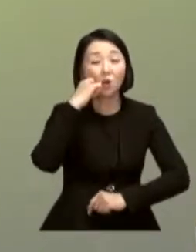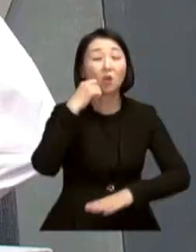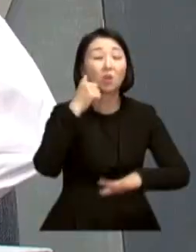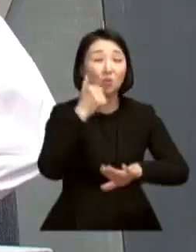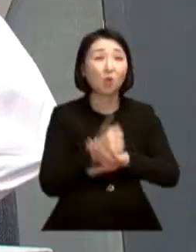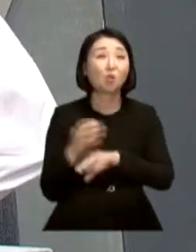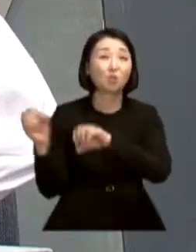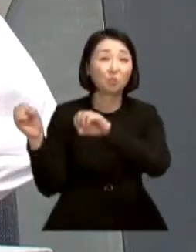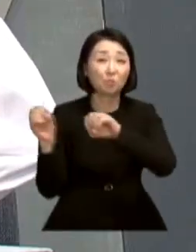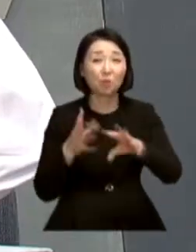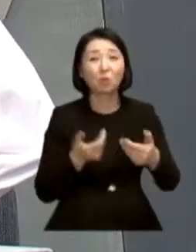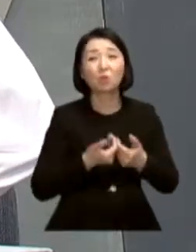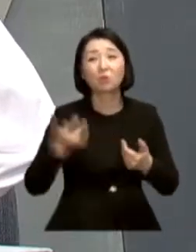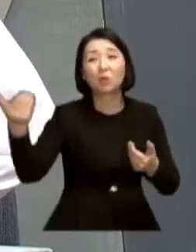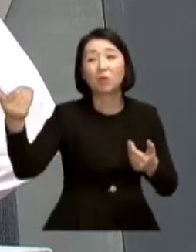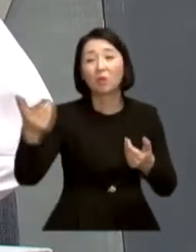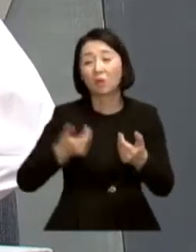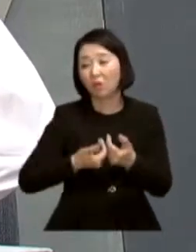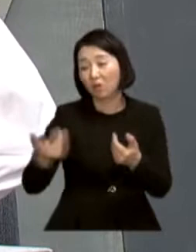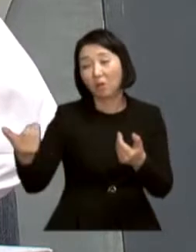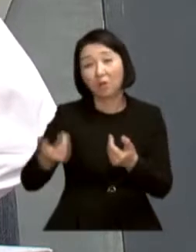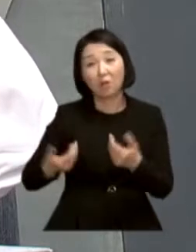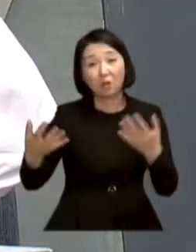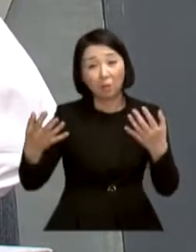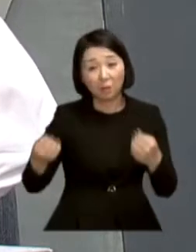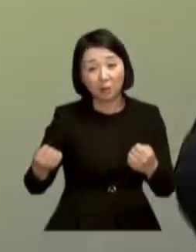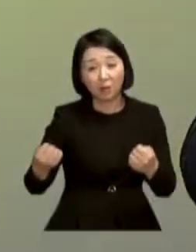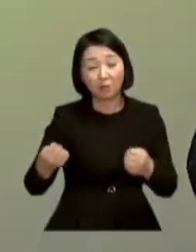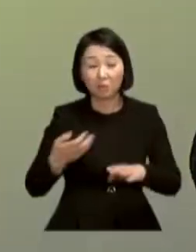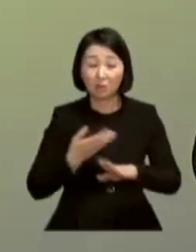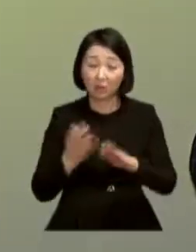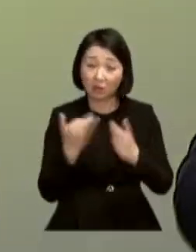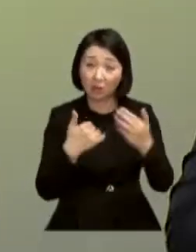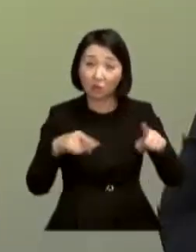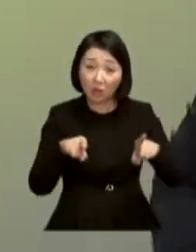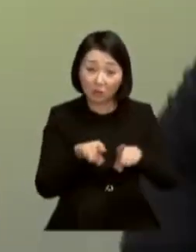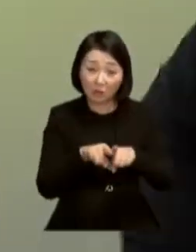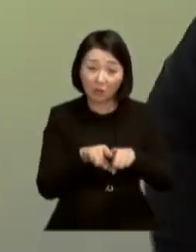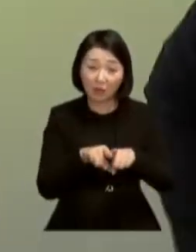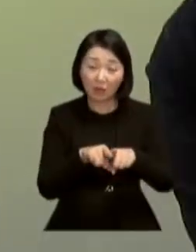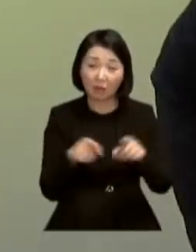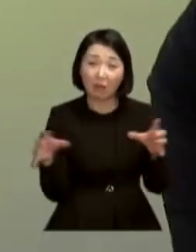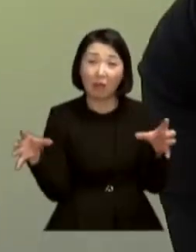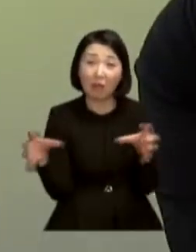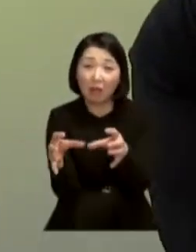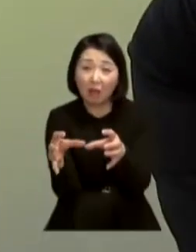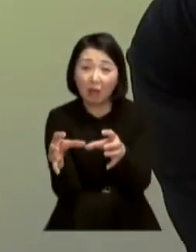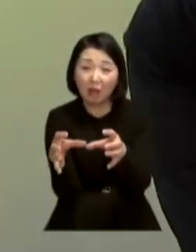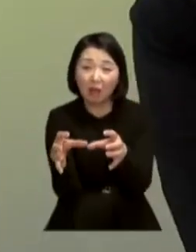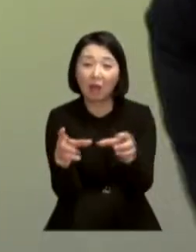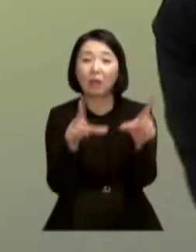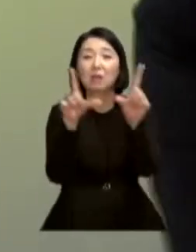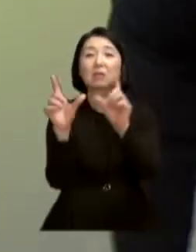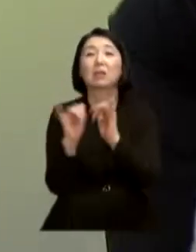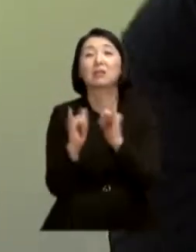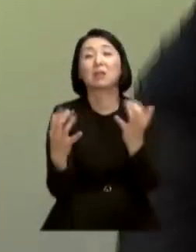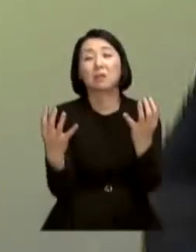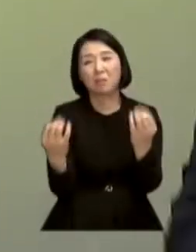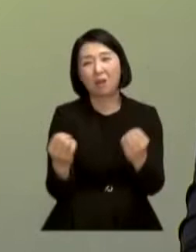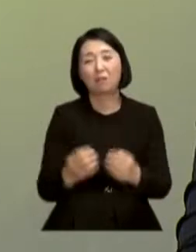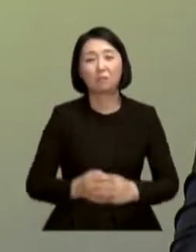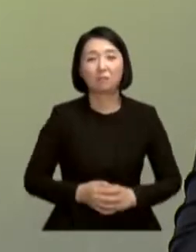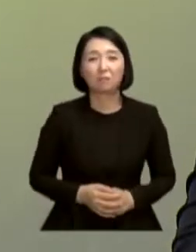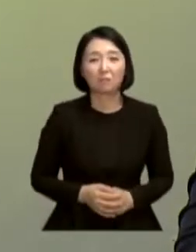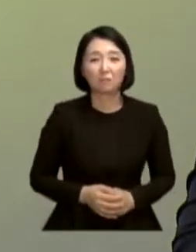지역을 버리고 떠나고 이렇게 가신 분들도 아니면 가족들 다른 가족들하고 같이 그냥 그 같이 사는 사람들이 참